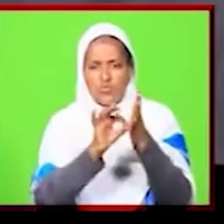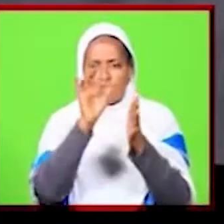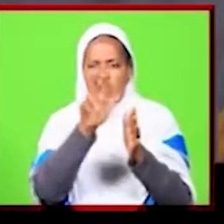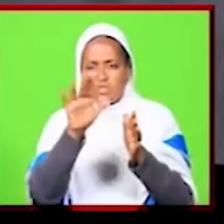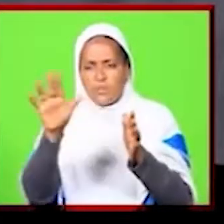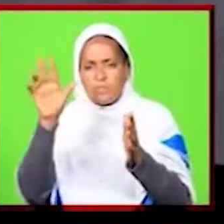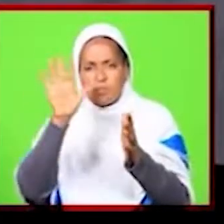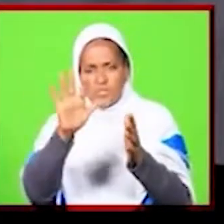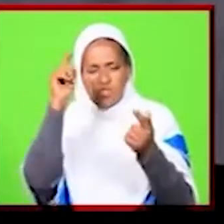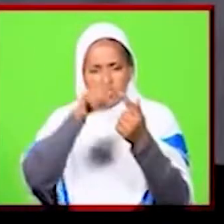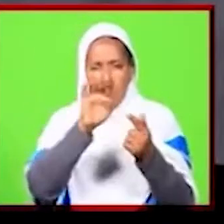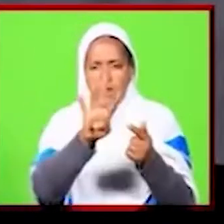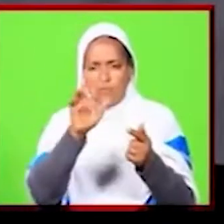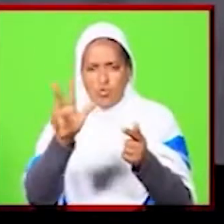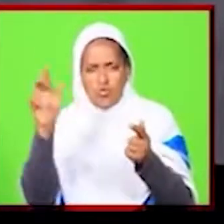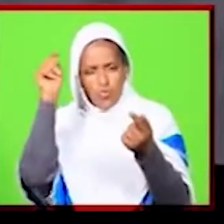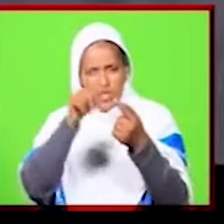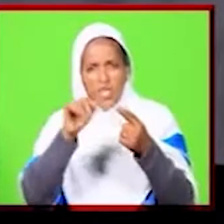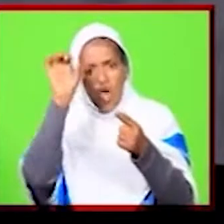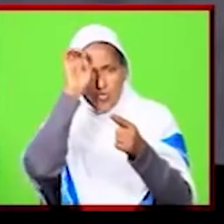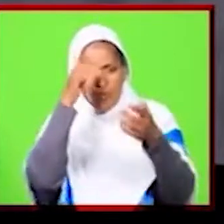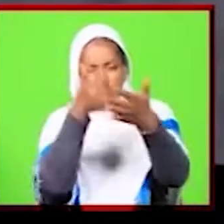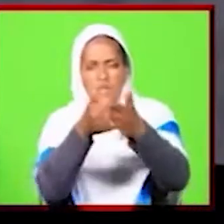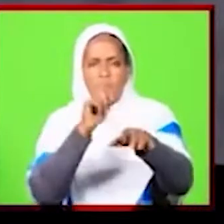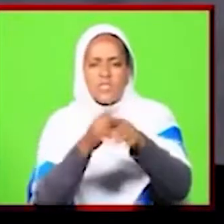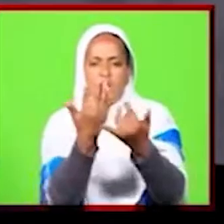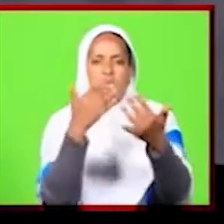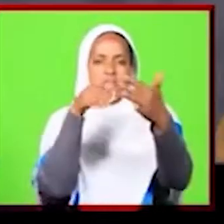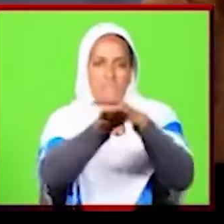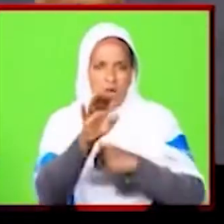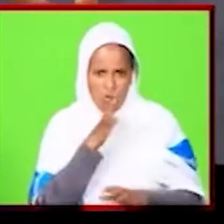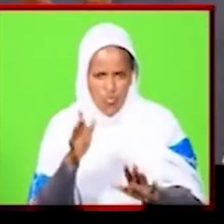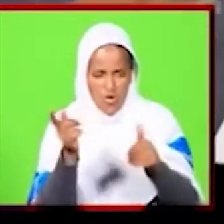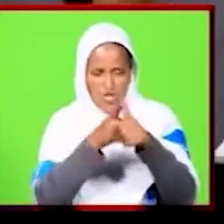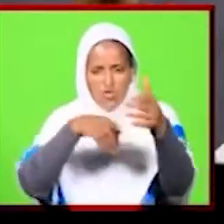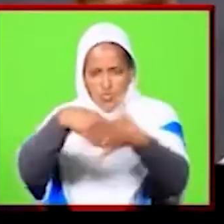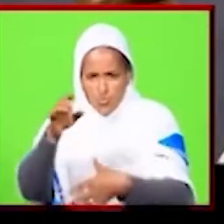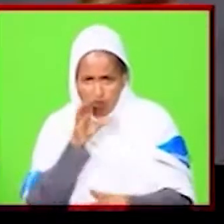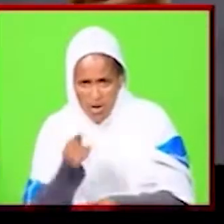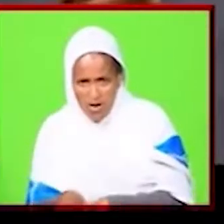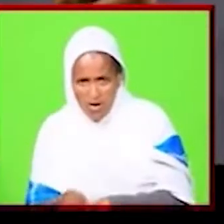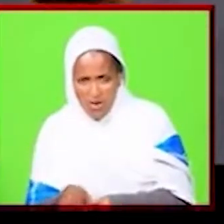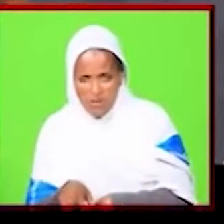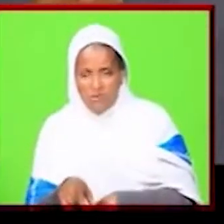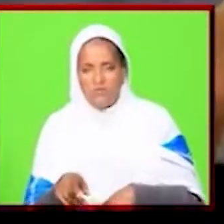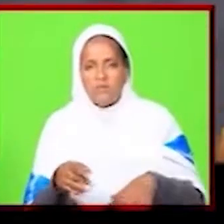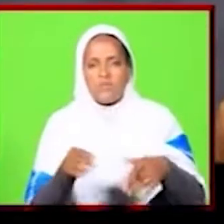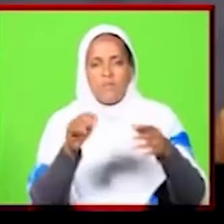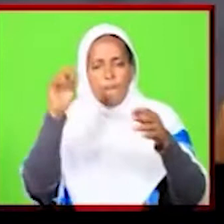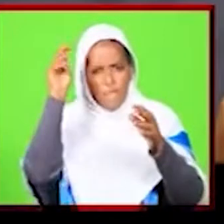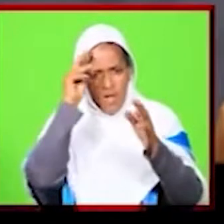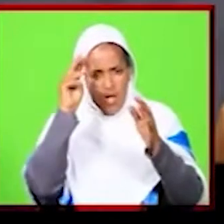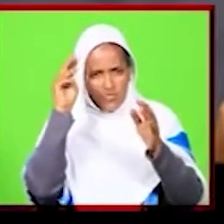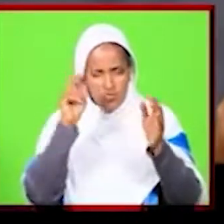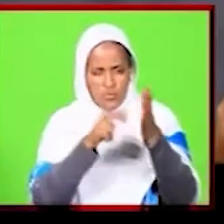ይላል። ሉቃስ 18 ቁጥር 35 እስከ 43 ደግሞ ወደ ኢያሪኮም በቀረበ ጊዜ ይላል። ገና ሳይገቡ ማለት ነው። አንደኛው ሲወጡ ይላል